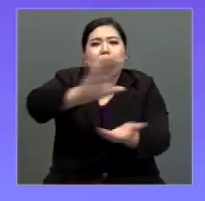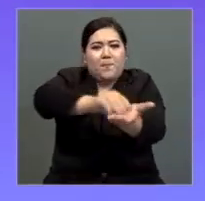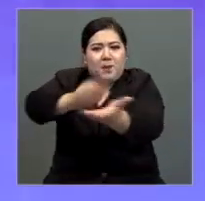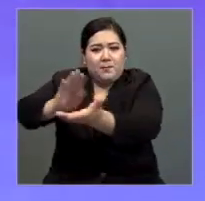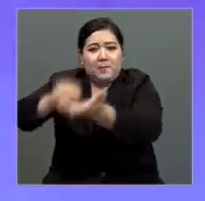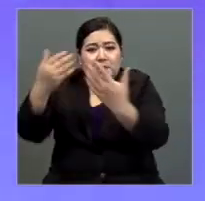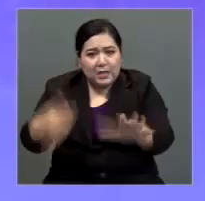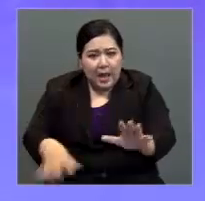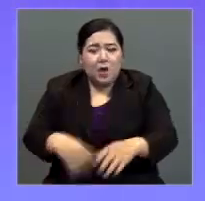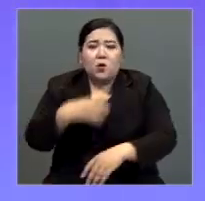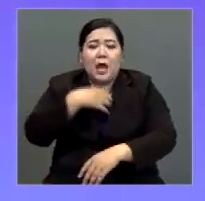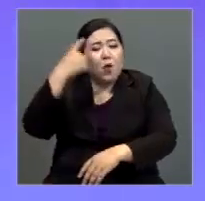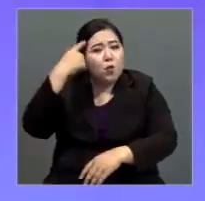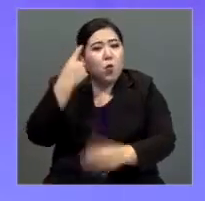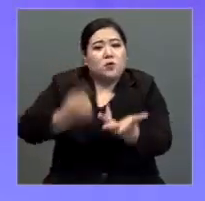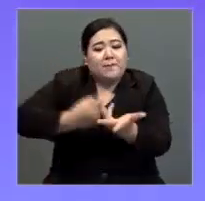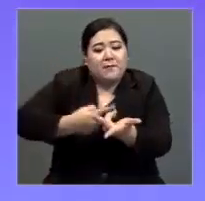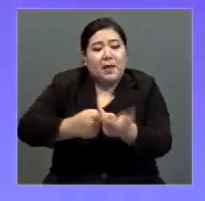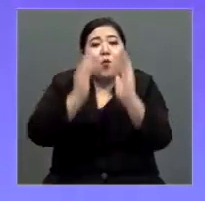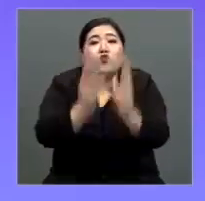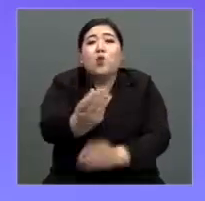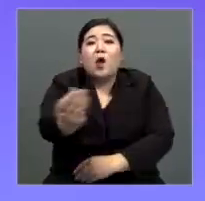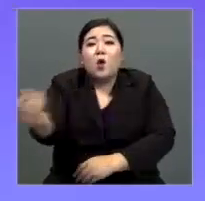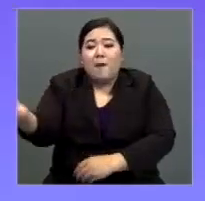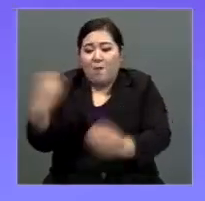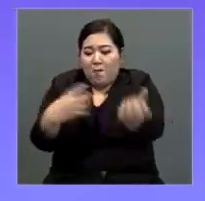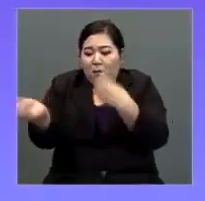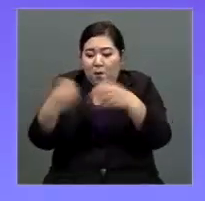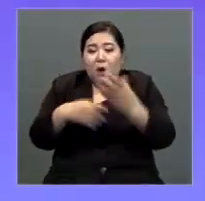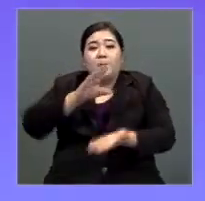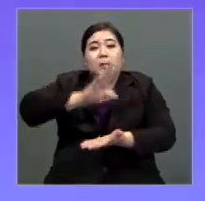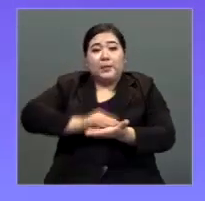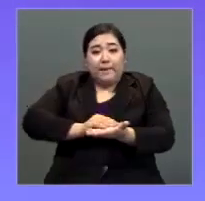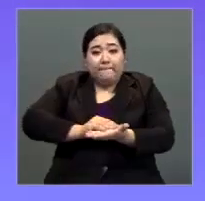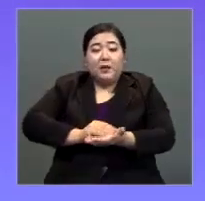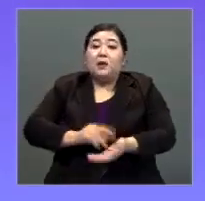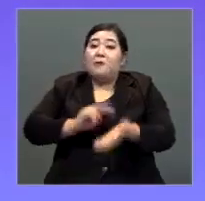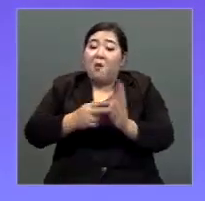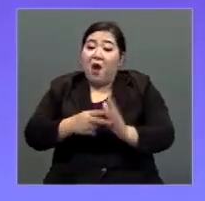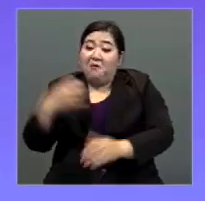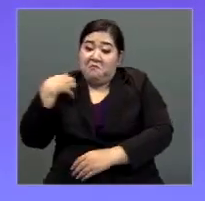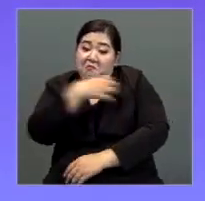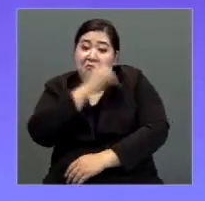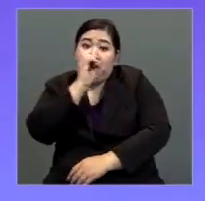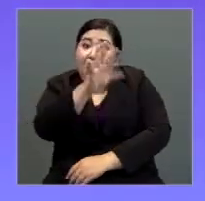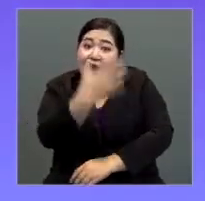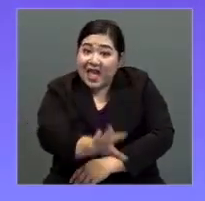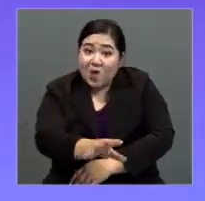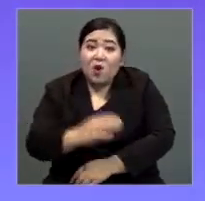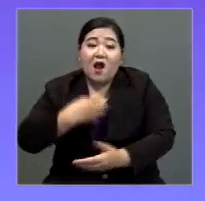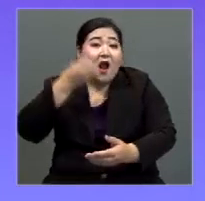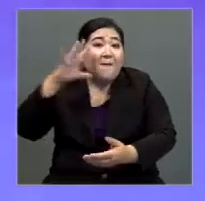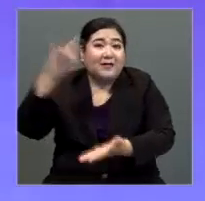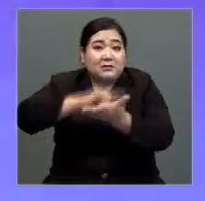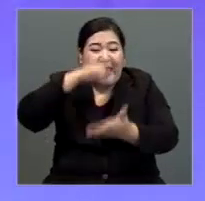จะเดินทางกลบมาเท่าไรเราจะได้วางแผนพยอยกักลบเขามาไมใช่วา ไปแ้งปุ๊บ ไปขอคามประสคปุ๊บแล้จะเข้ามาได้เลยนะคะใช